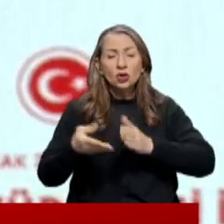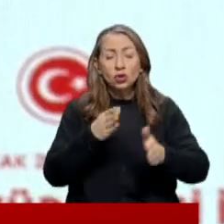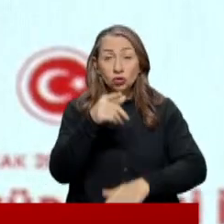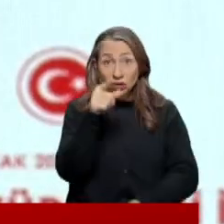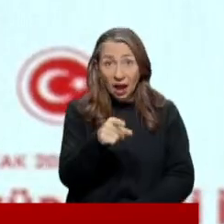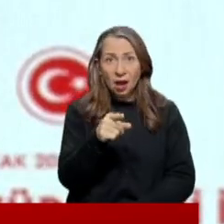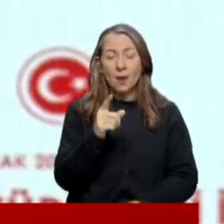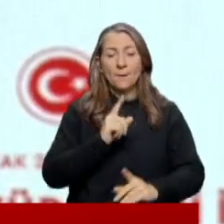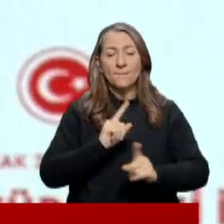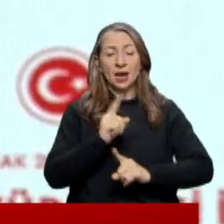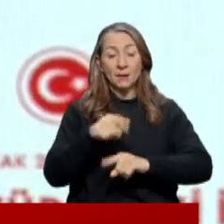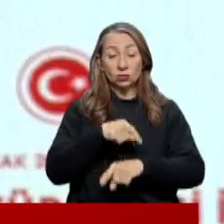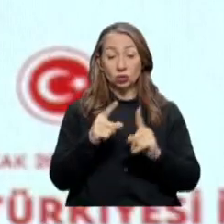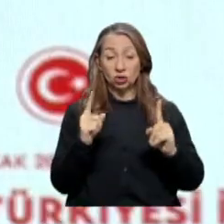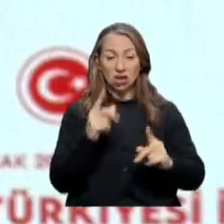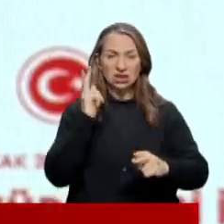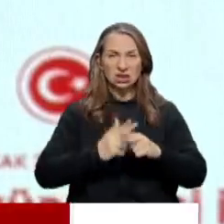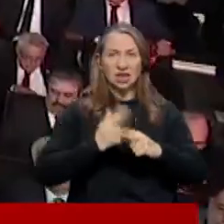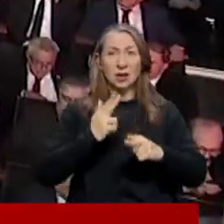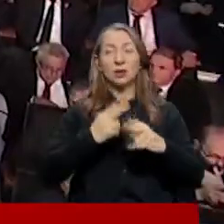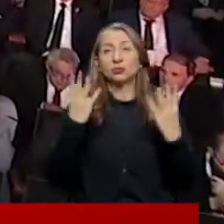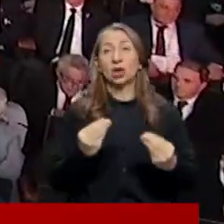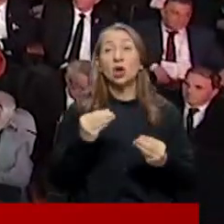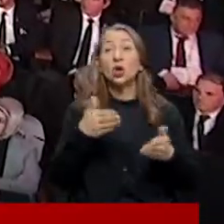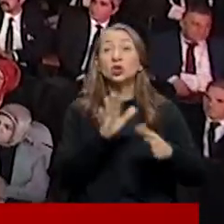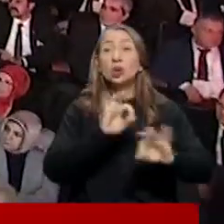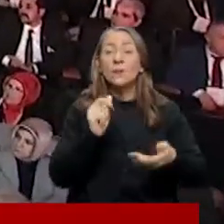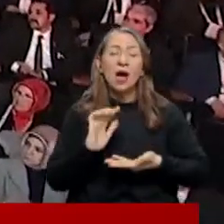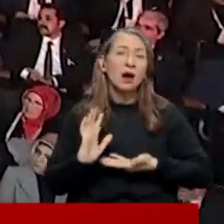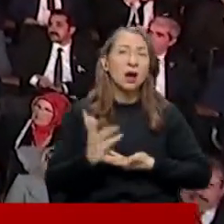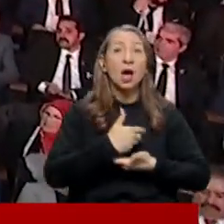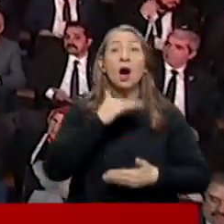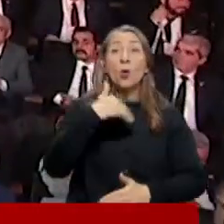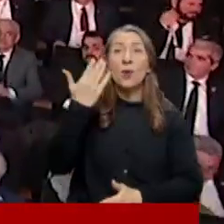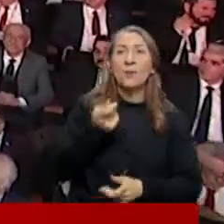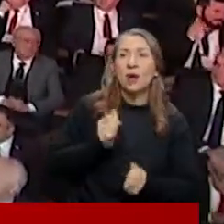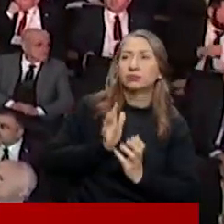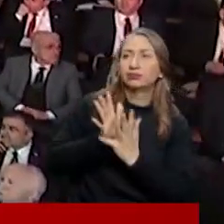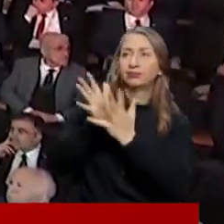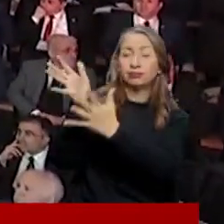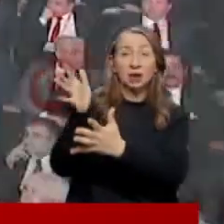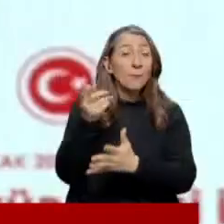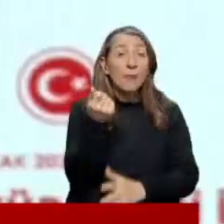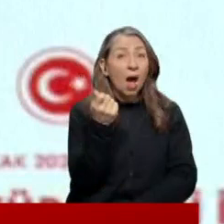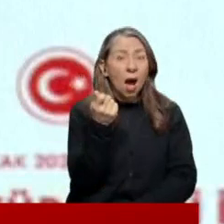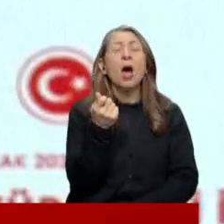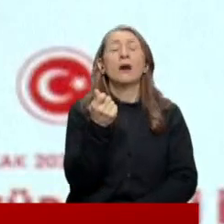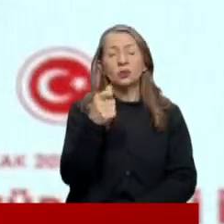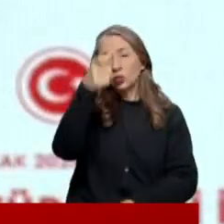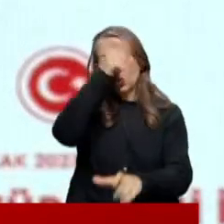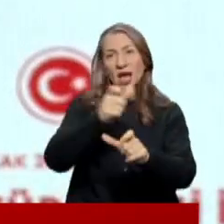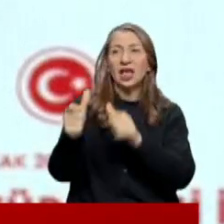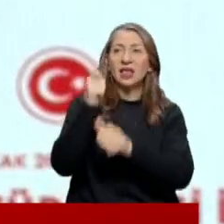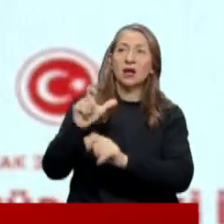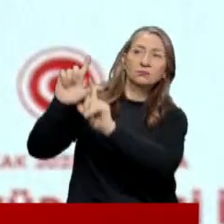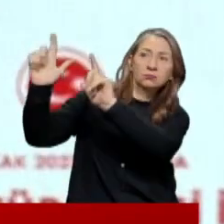suçlarında yargılama süreçlerini hızlandıracağız. Yolsuzluktan elde edilen, yurt dışına kaçırılan varlıkları ülkemize geri